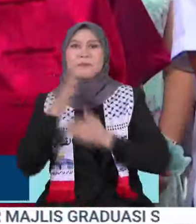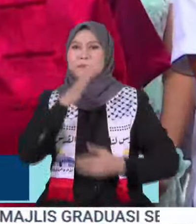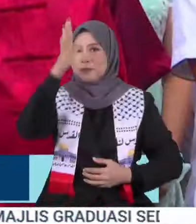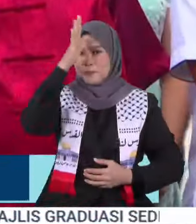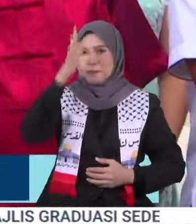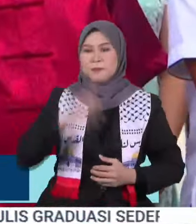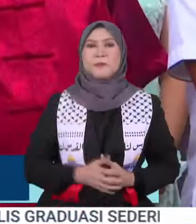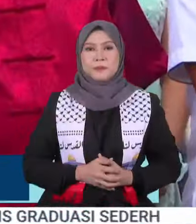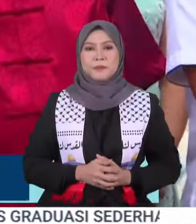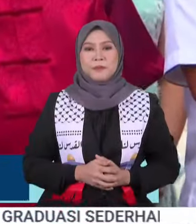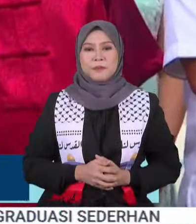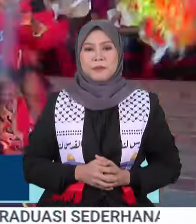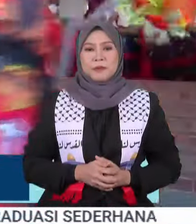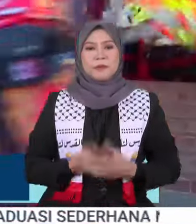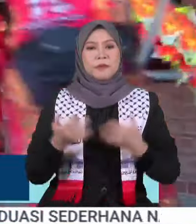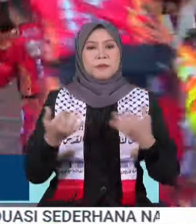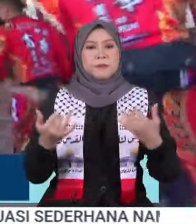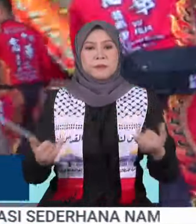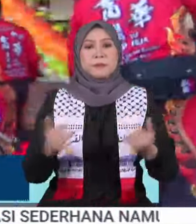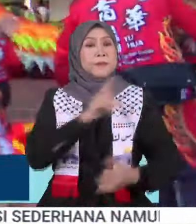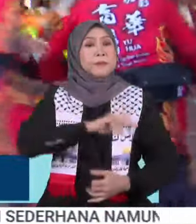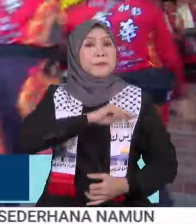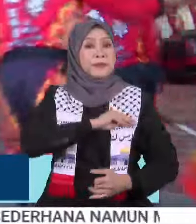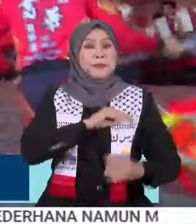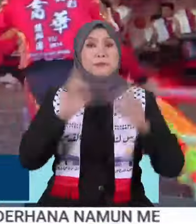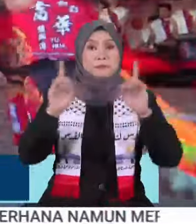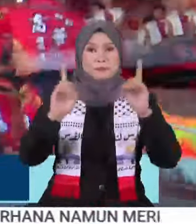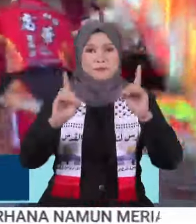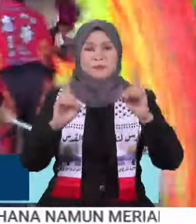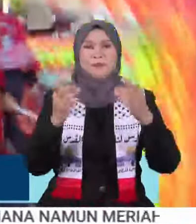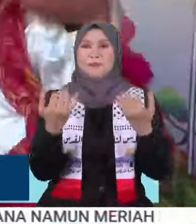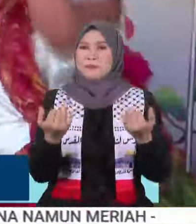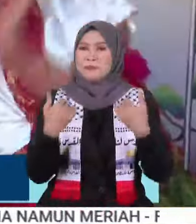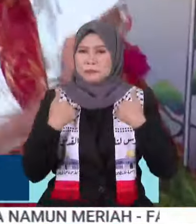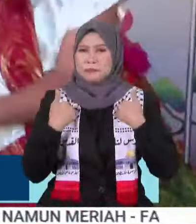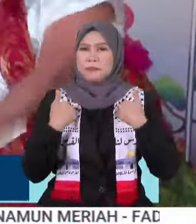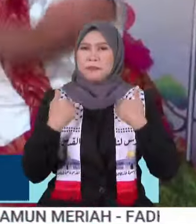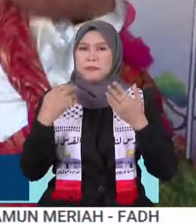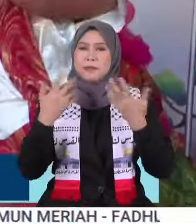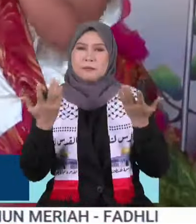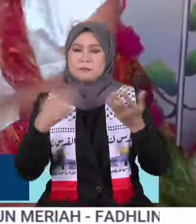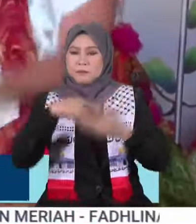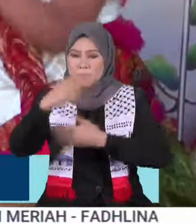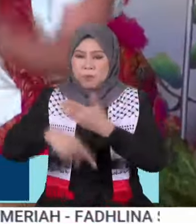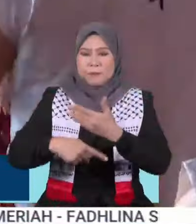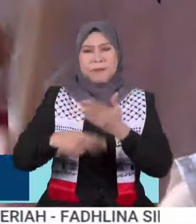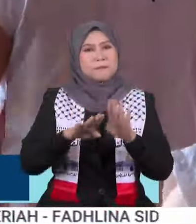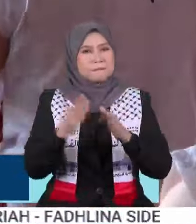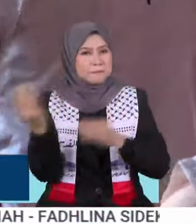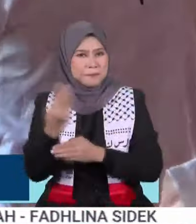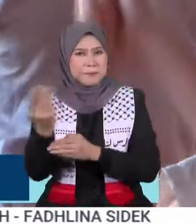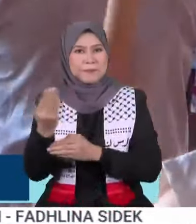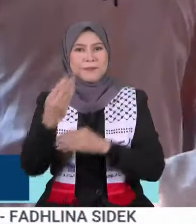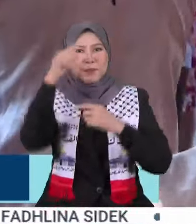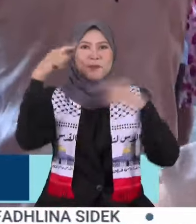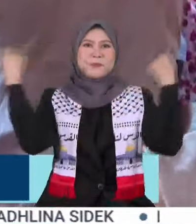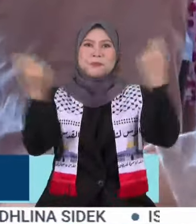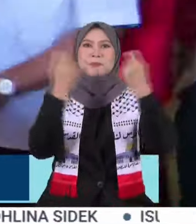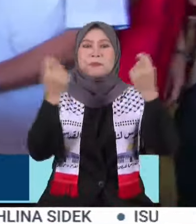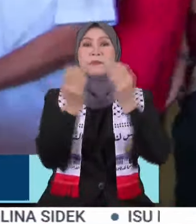Ini pula mengenai majlis graduasi sekolah. Kementerian Pendidikan galakkan ia diadakan secara sederhana sebagai penghargaan dan meraikan